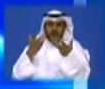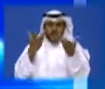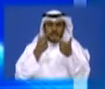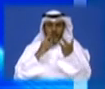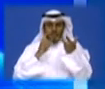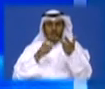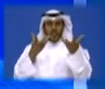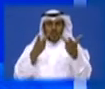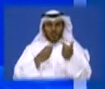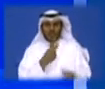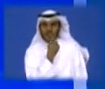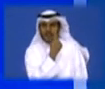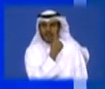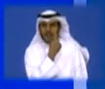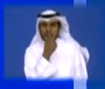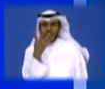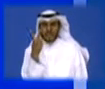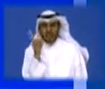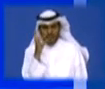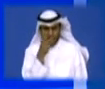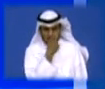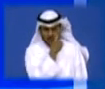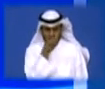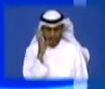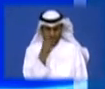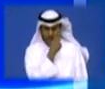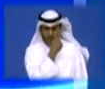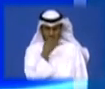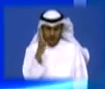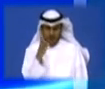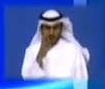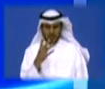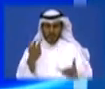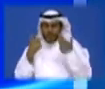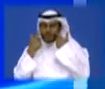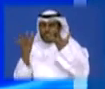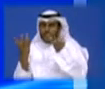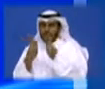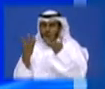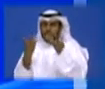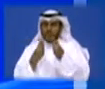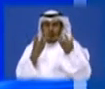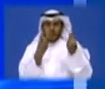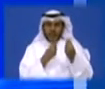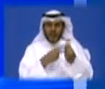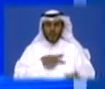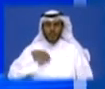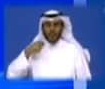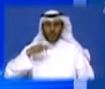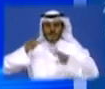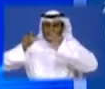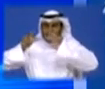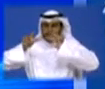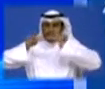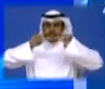الماليه 2013-2014 وملاحظات ديوان المحاسبه على اعمال الوزارات والادارات